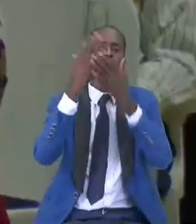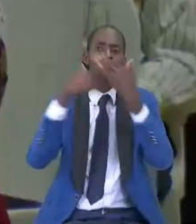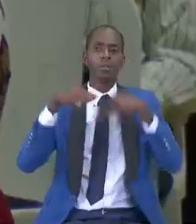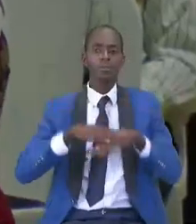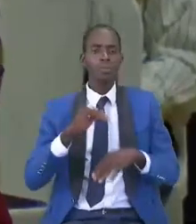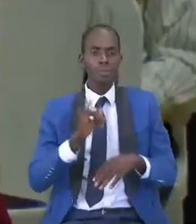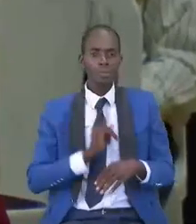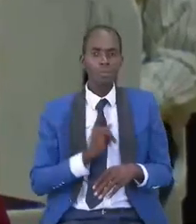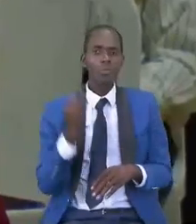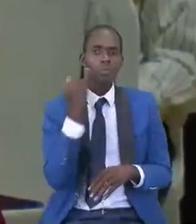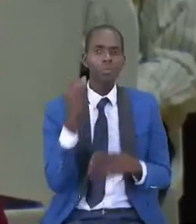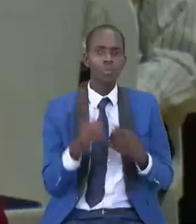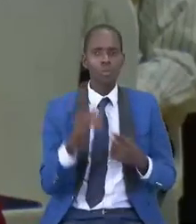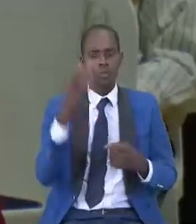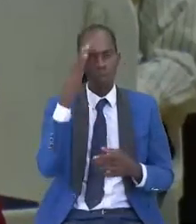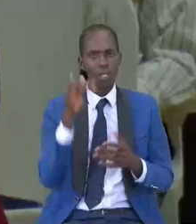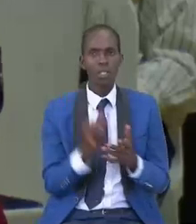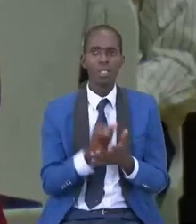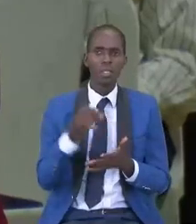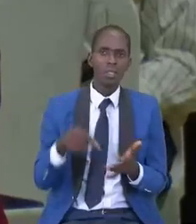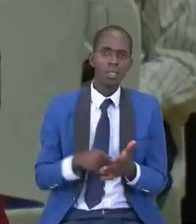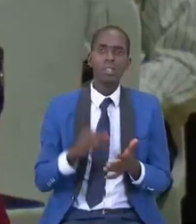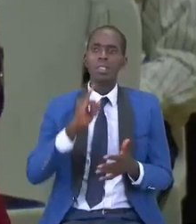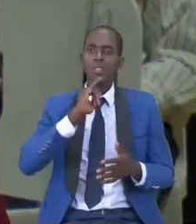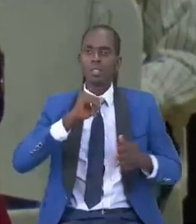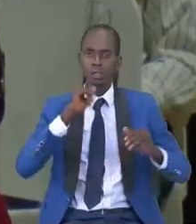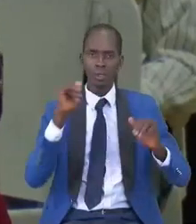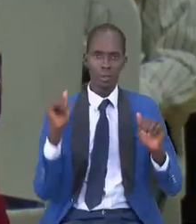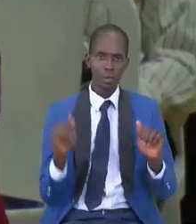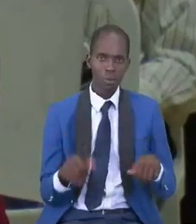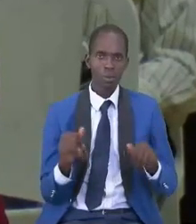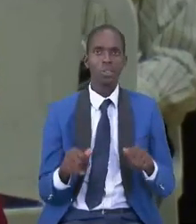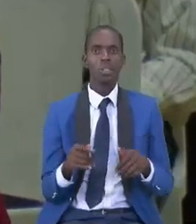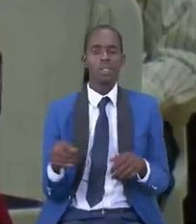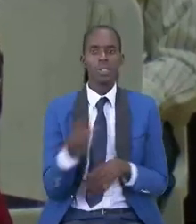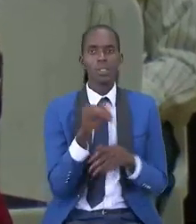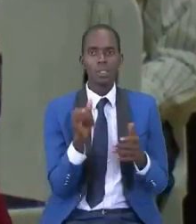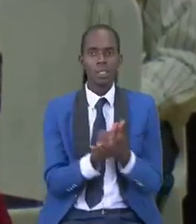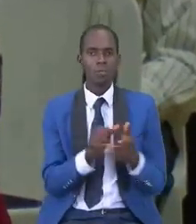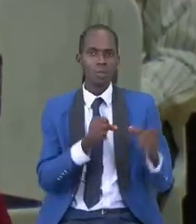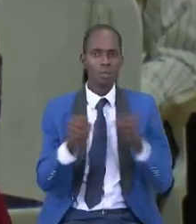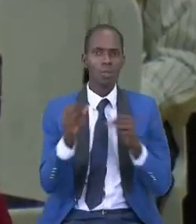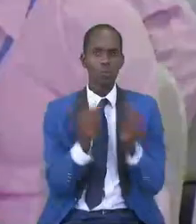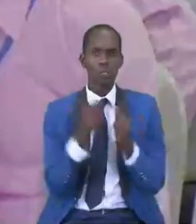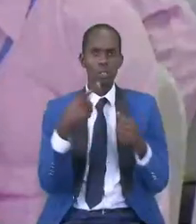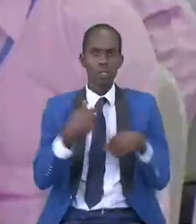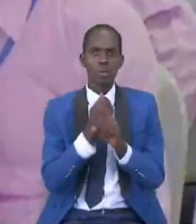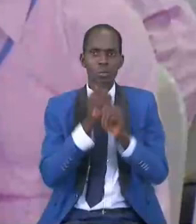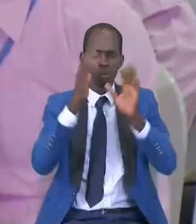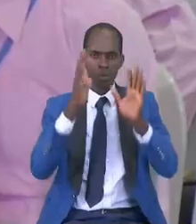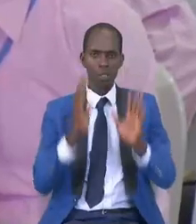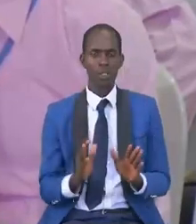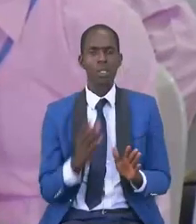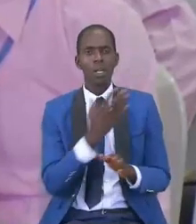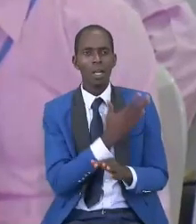c'est impossible. Malheur à celui qui combat contre son créateur. Il a dit,